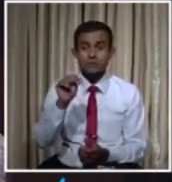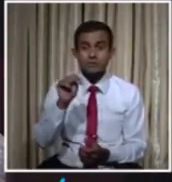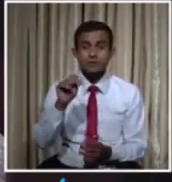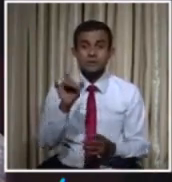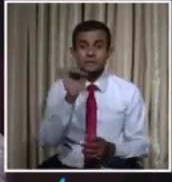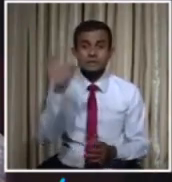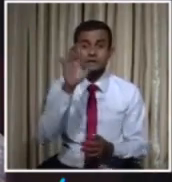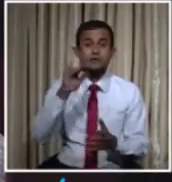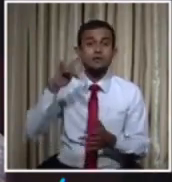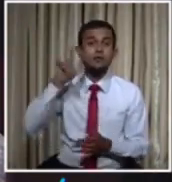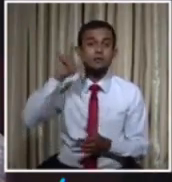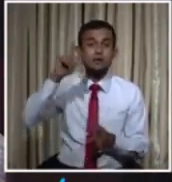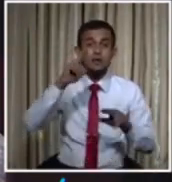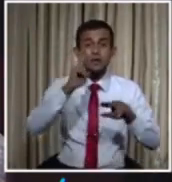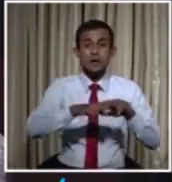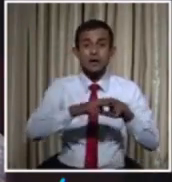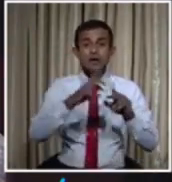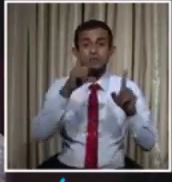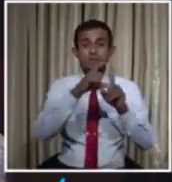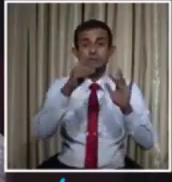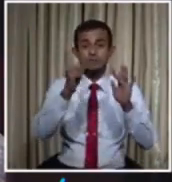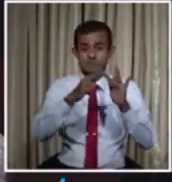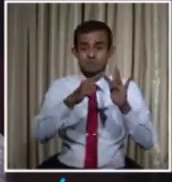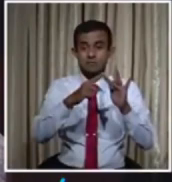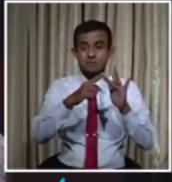ඍජු විදේශ ආයෝජන FDI flows